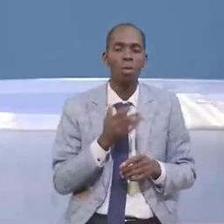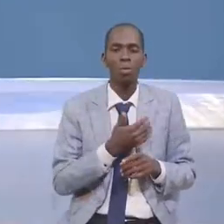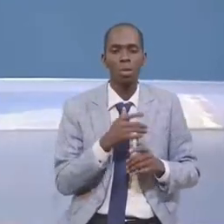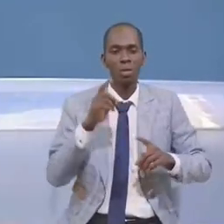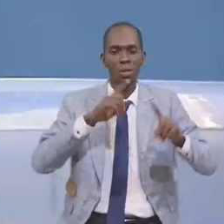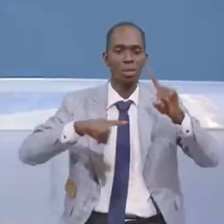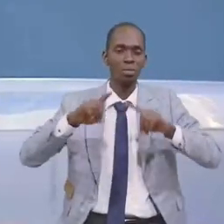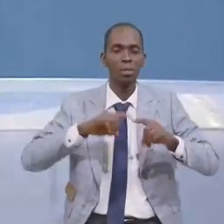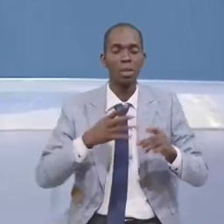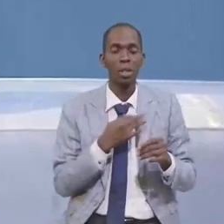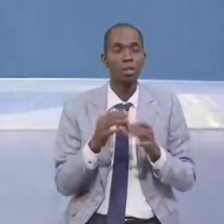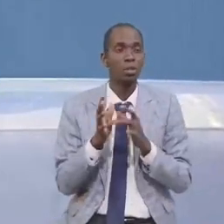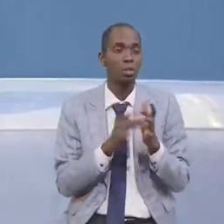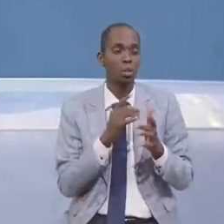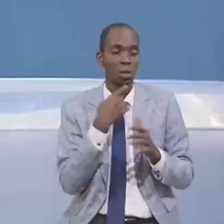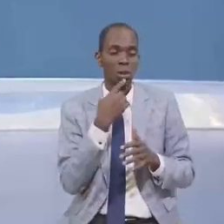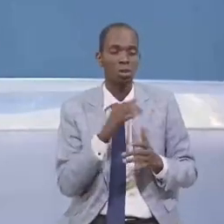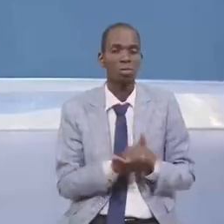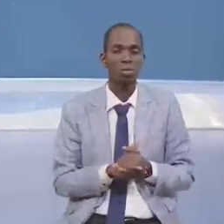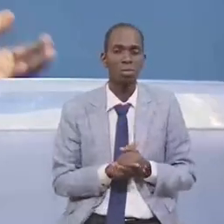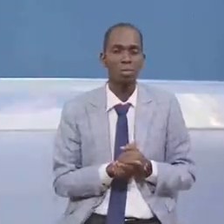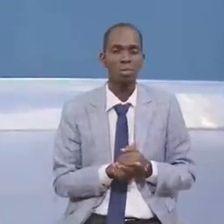Et Jésus a dit,